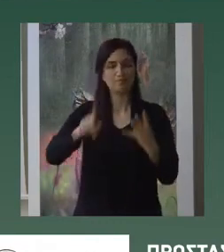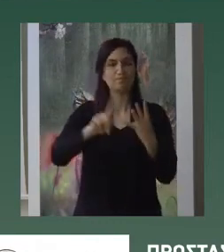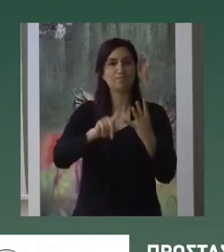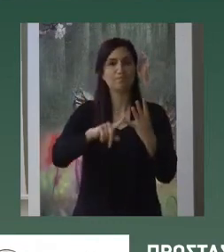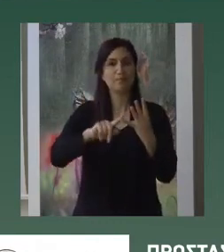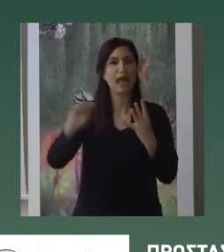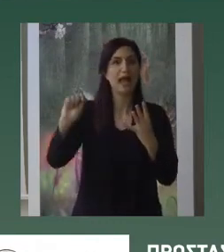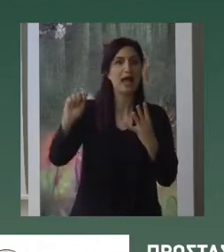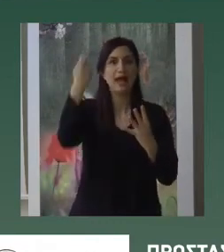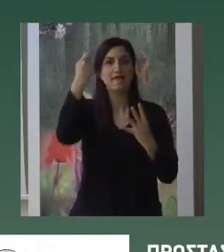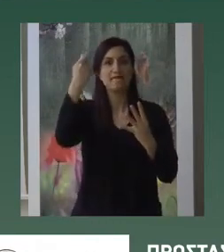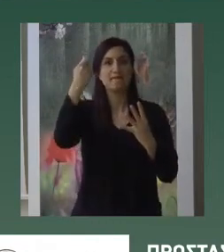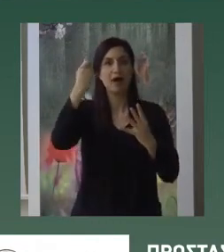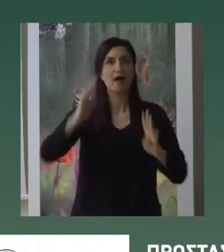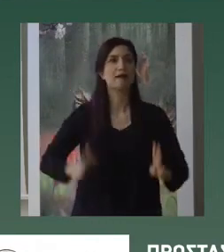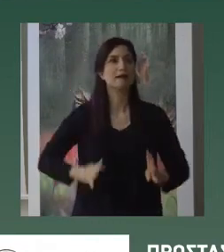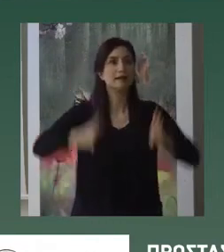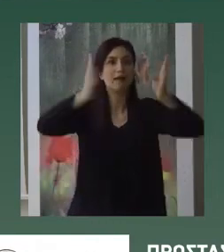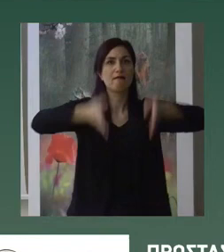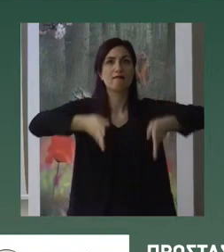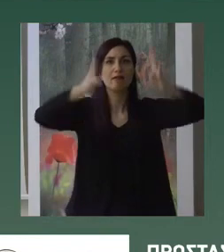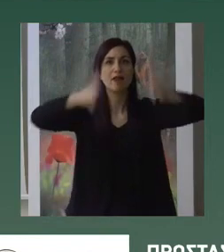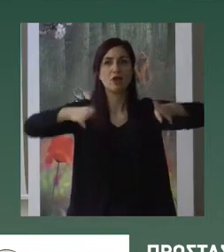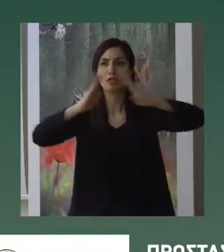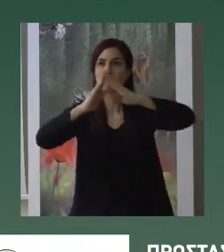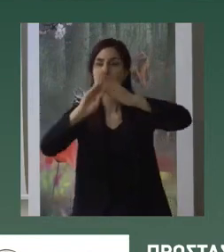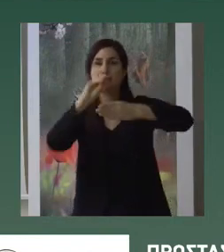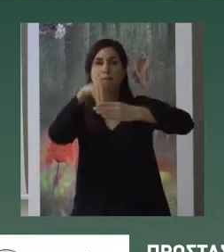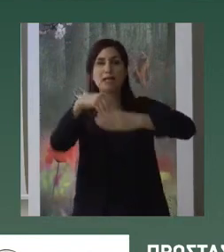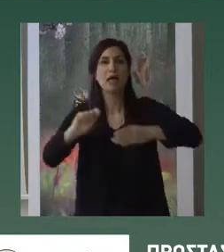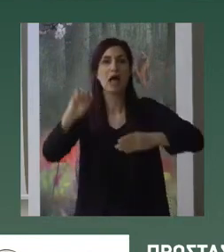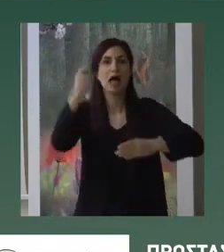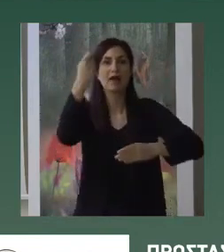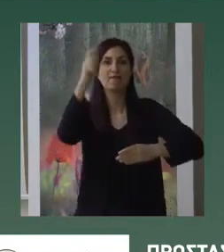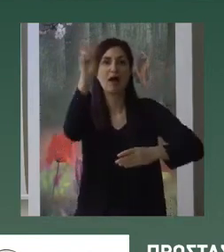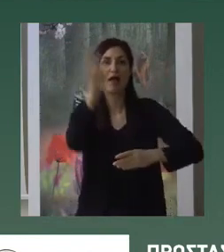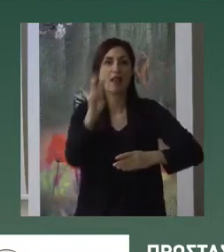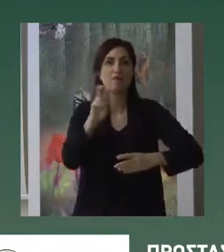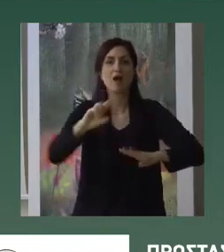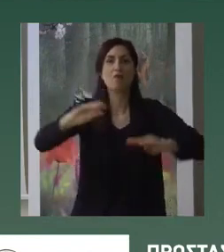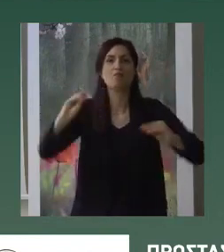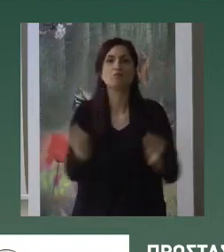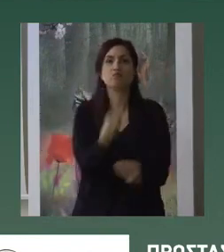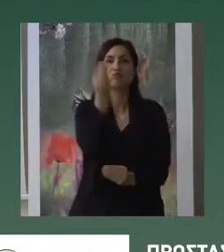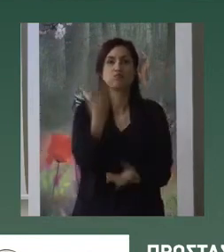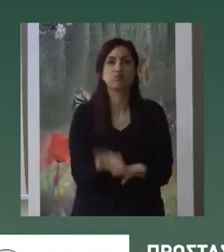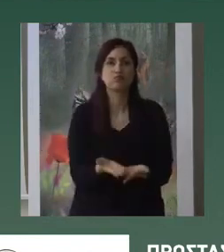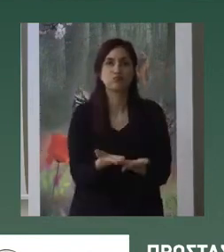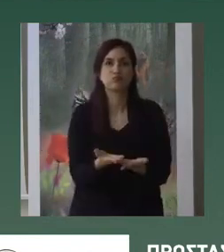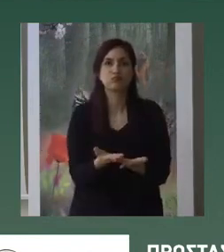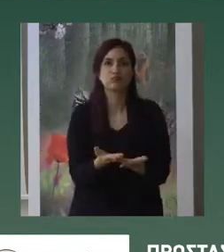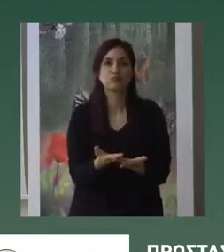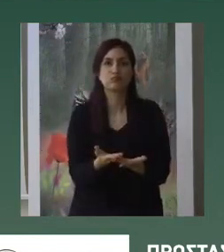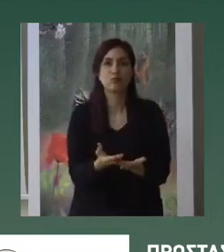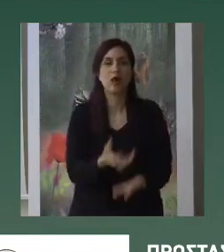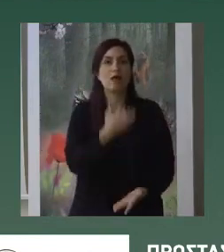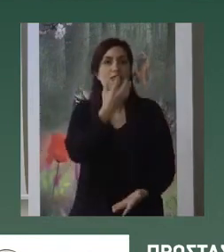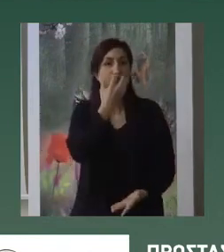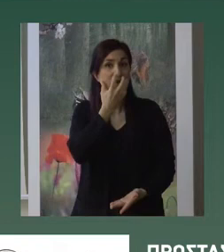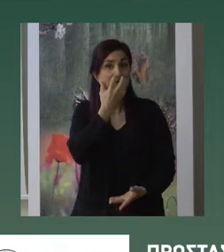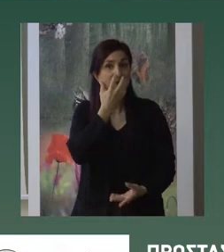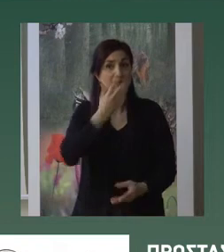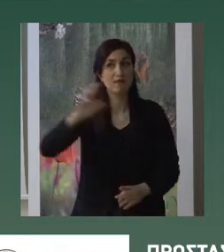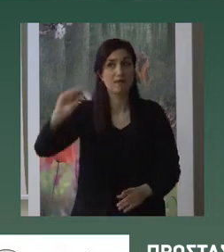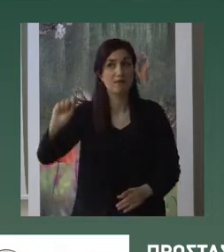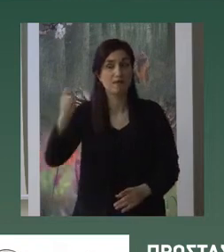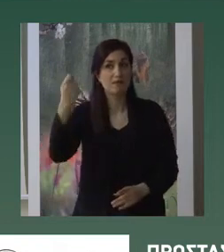κτίρια, μεγάλη προτεραιότητα, πλέον όλοι, όχι ο ηλεκτρισμός που έχουμε τώρα, δηλαδή ότι η θέρμανση που να προκύπτει με τον